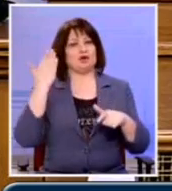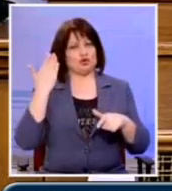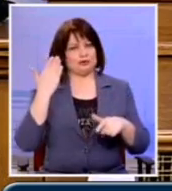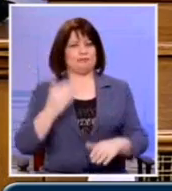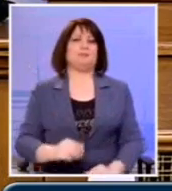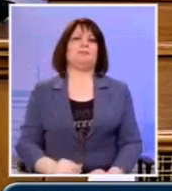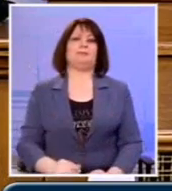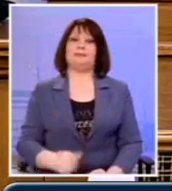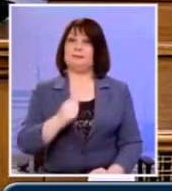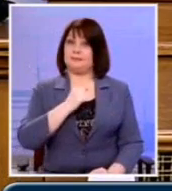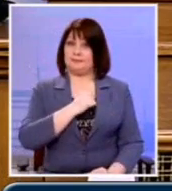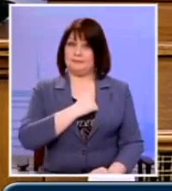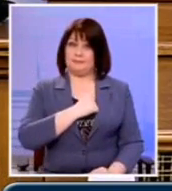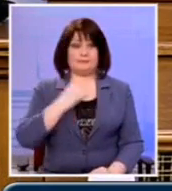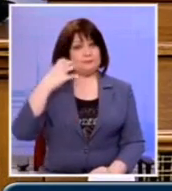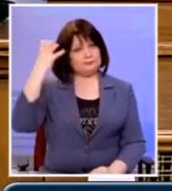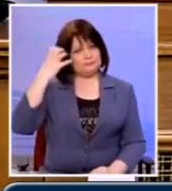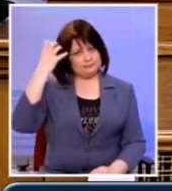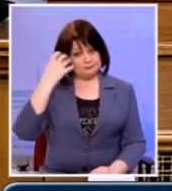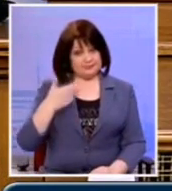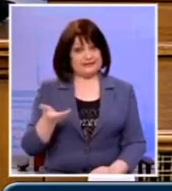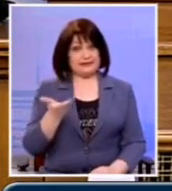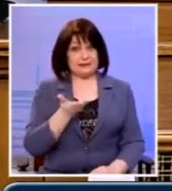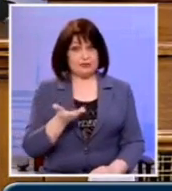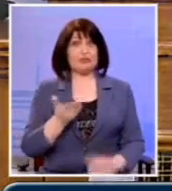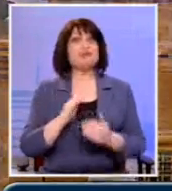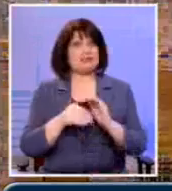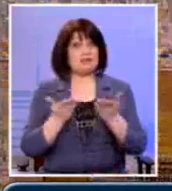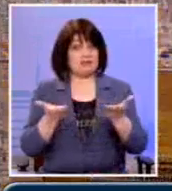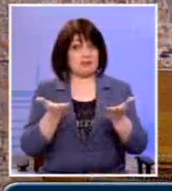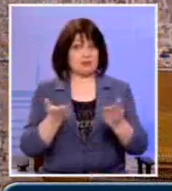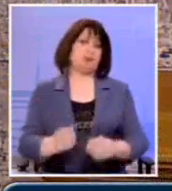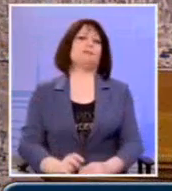Πιστεύω ότι τους επιστήμονες κυρίως θα τους κεντρήσει το ενδιαφέρον.